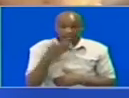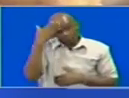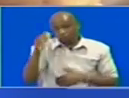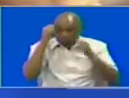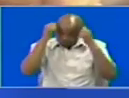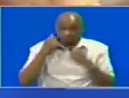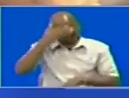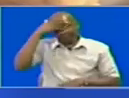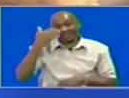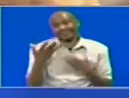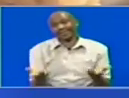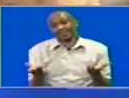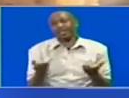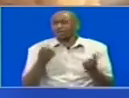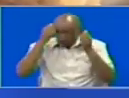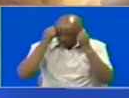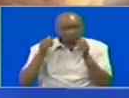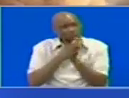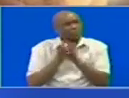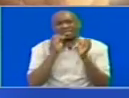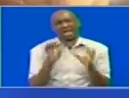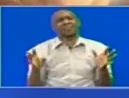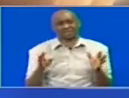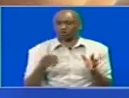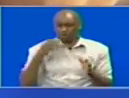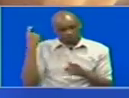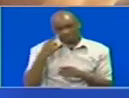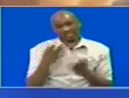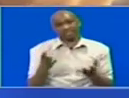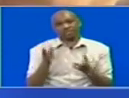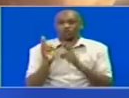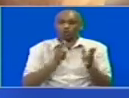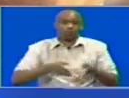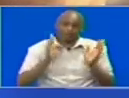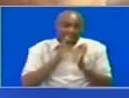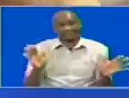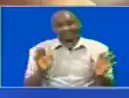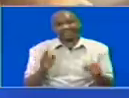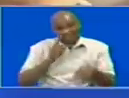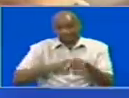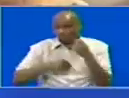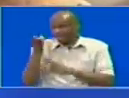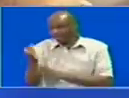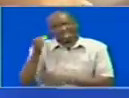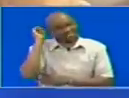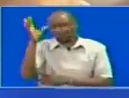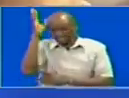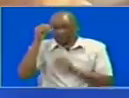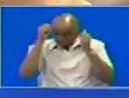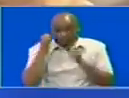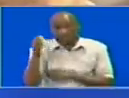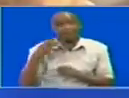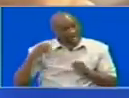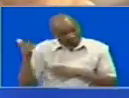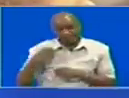kondomu ilikuwa haijaenea sana, ilikuwa tu ni sure, imeandikwa tu mahali sure, na ukienda kununua tena iko very expensive. Sasa watu wengine